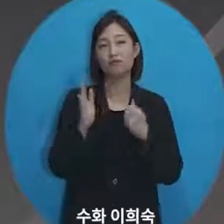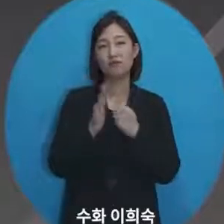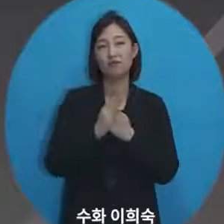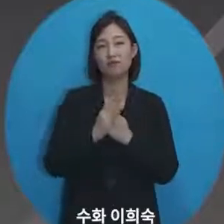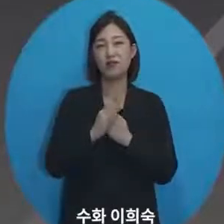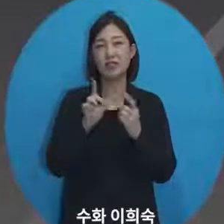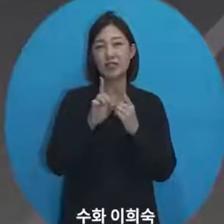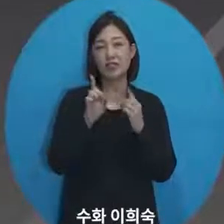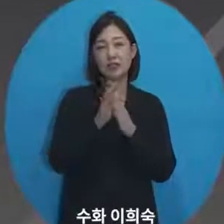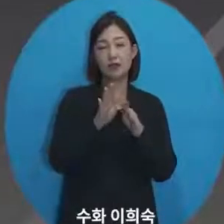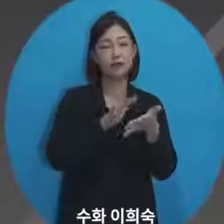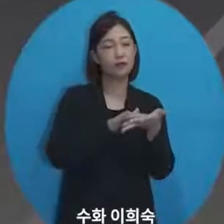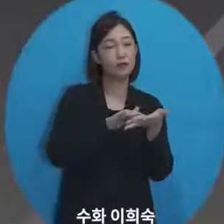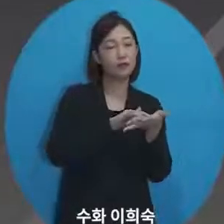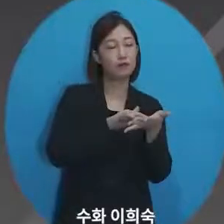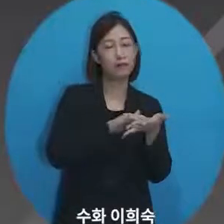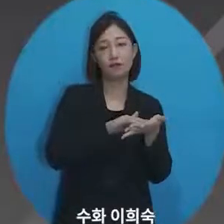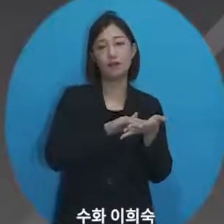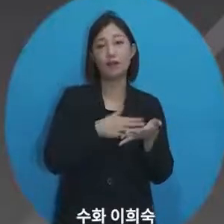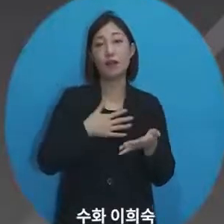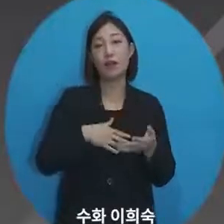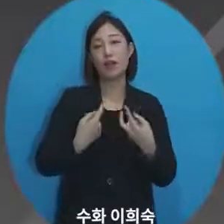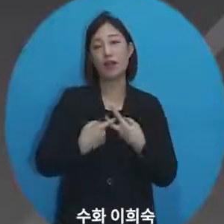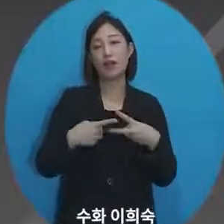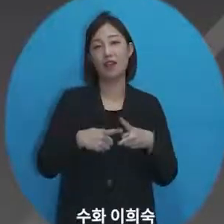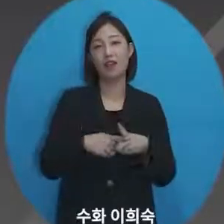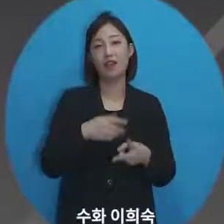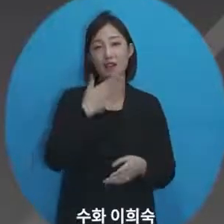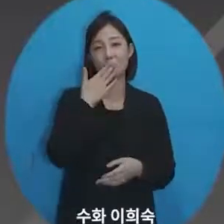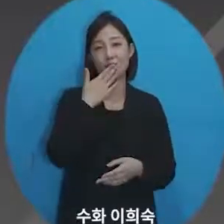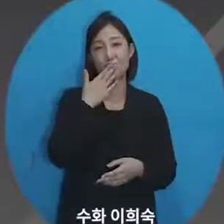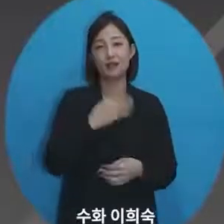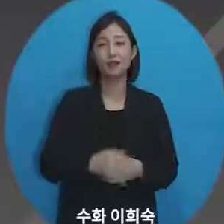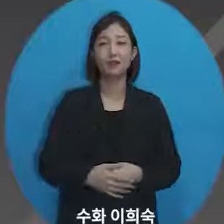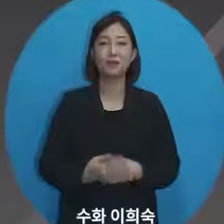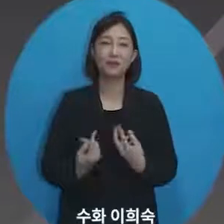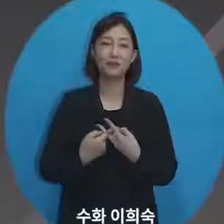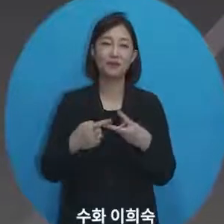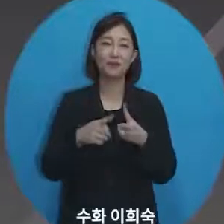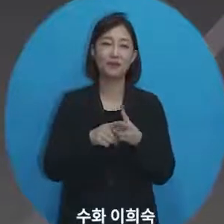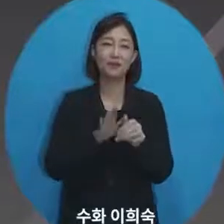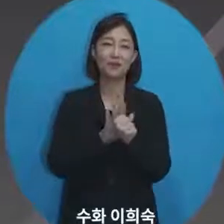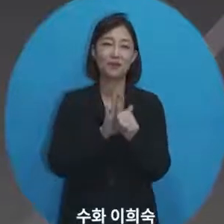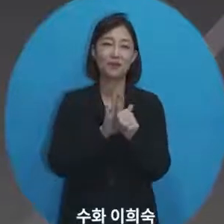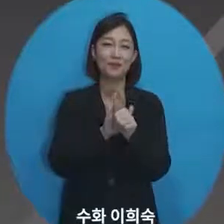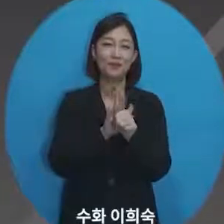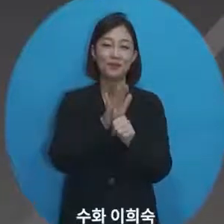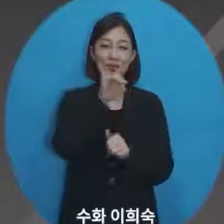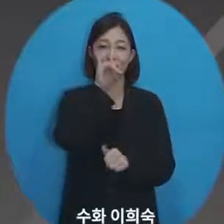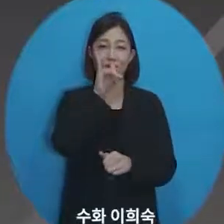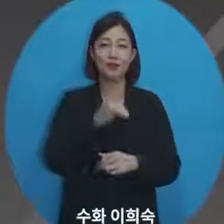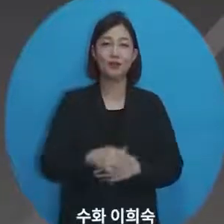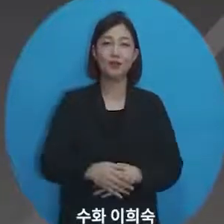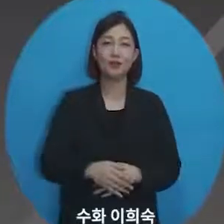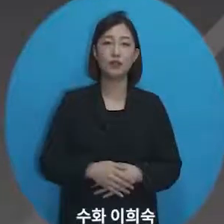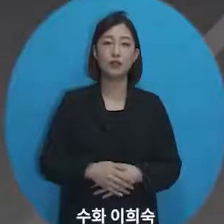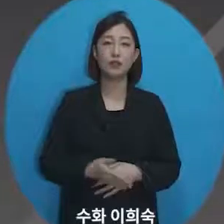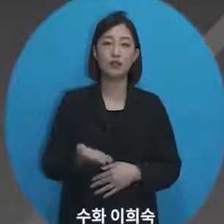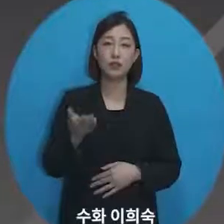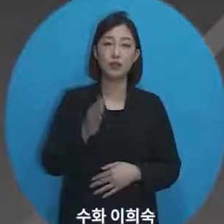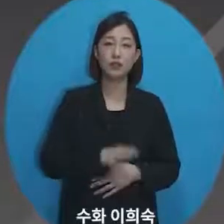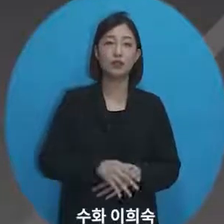것을 동시에 촉지도로 알려주고 있습니다. 그래서 우리가 안내를 할 때 시각뿐만이 아니고